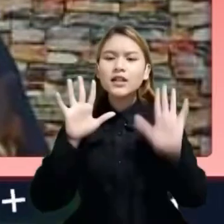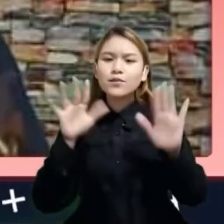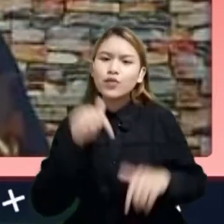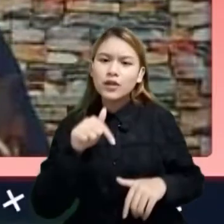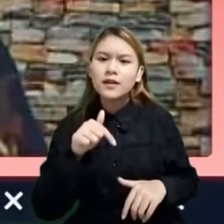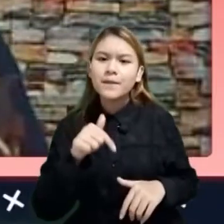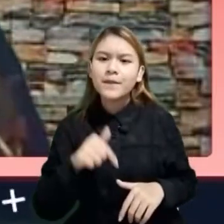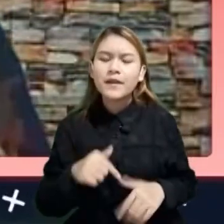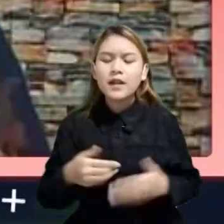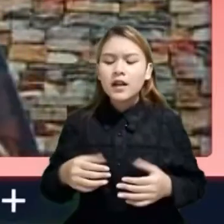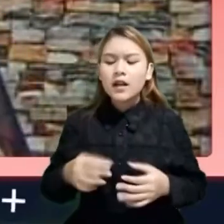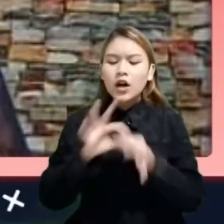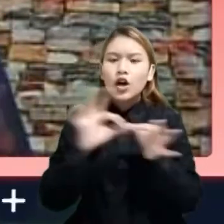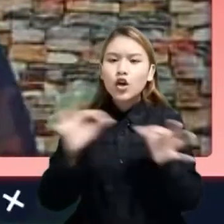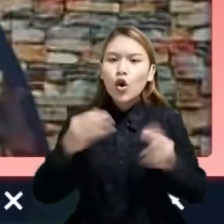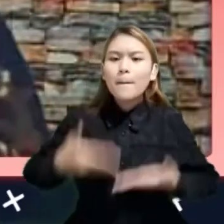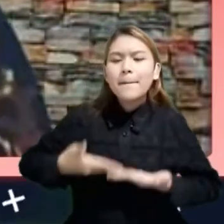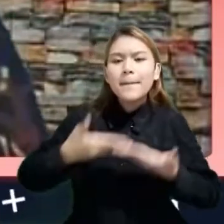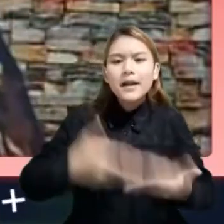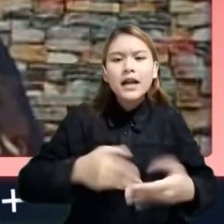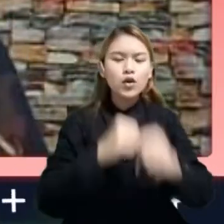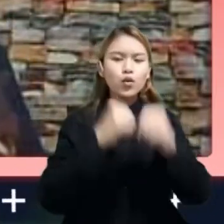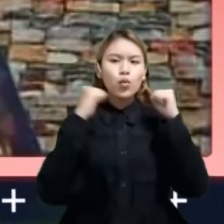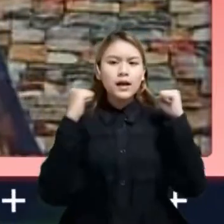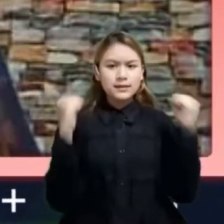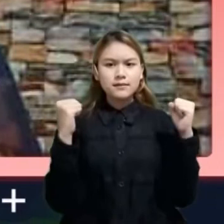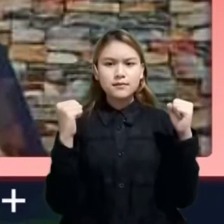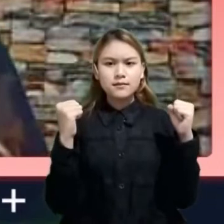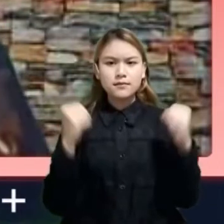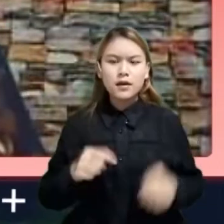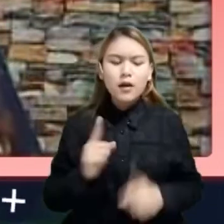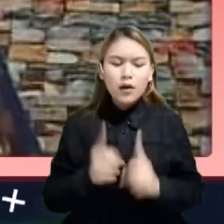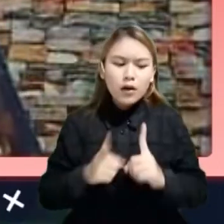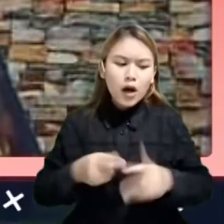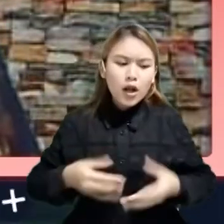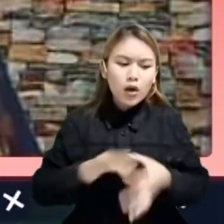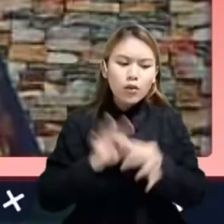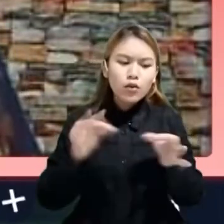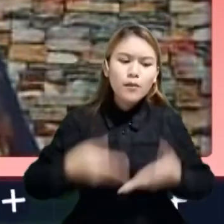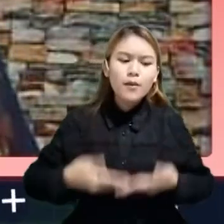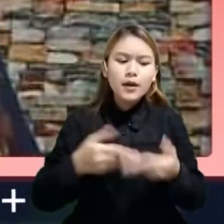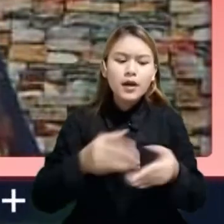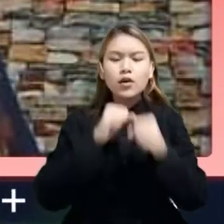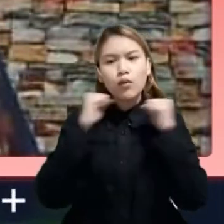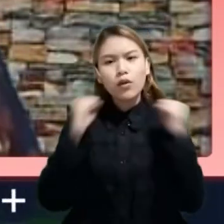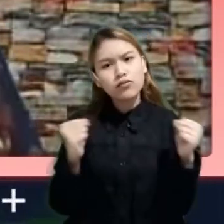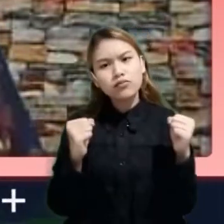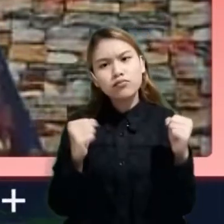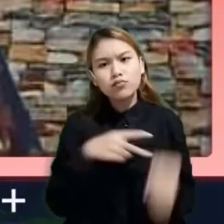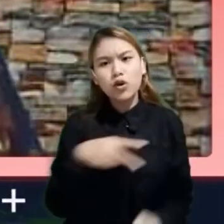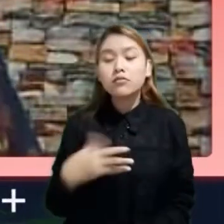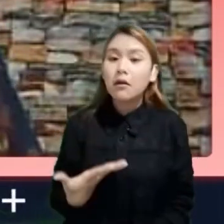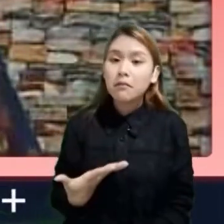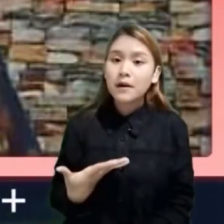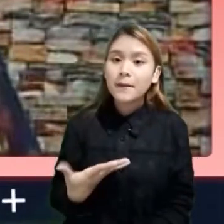kuasa. Kalau Roh memberikan kuasa, berarti Roh itu adalah merupakan sumber kuasa.